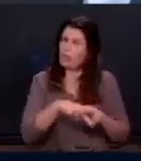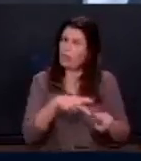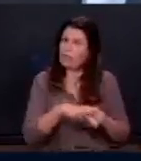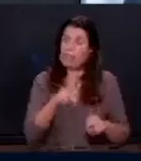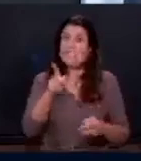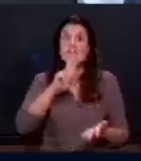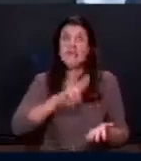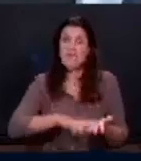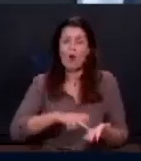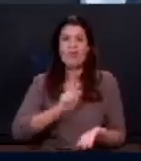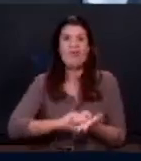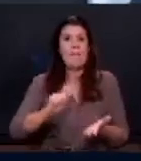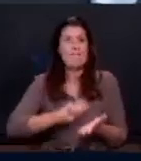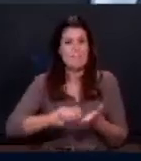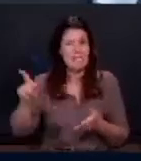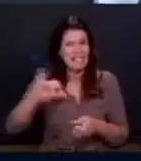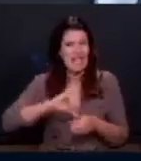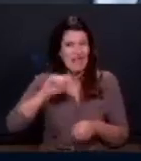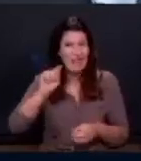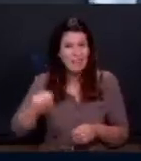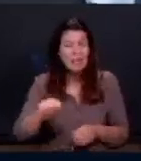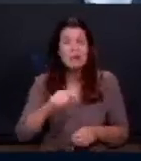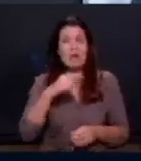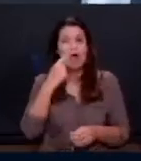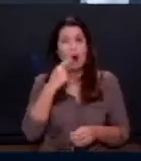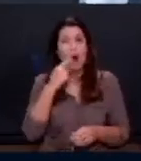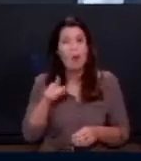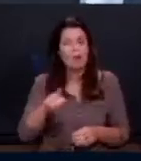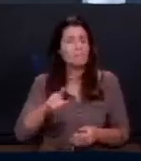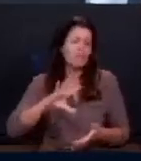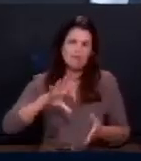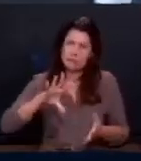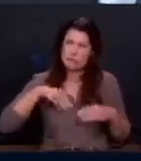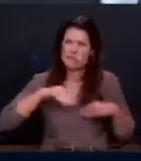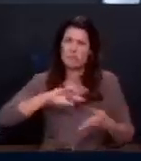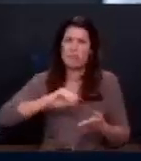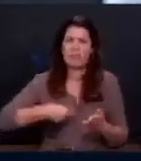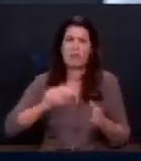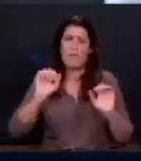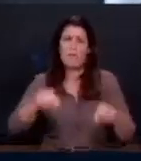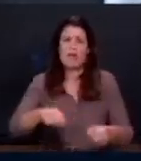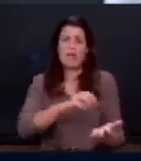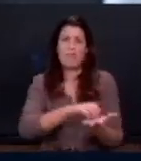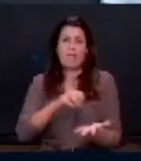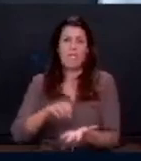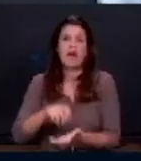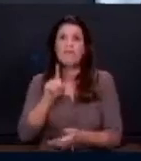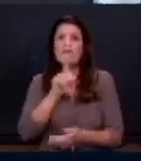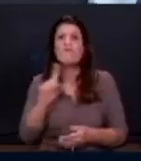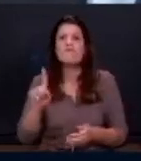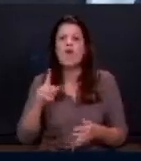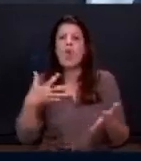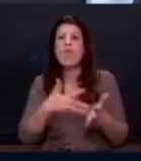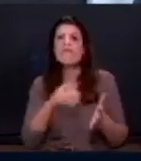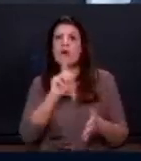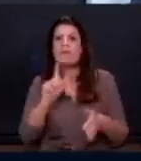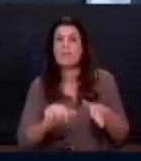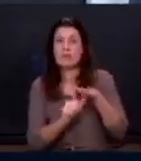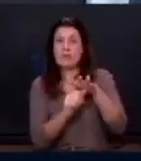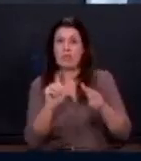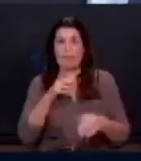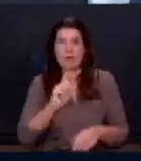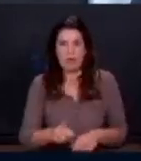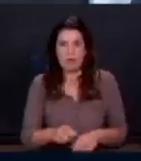האנרגיה נוהגים לאשר את הבעלים של המאגרים ולא לרדת לרמות הדירקטוריון, אבל טענה כאילו השאלה מי דירקטור, ועוד כשמדובר על